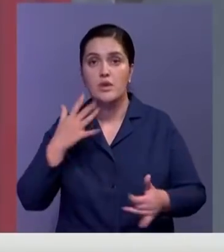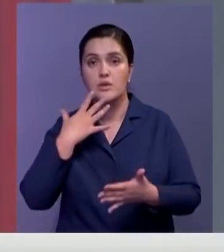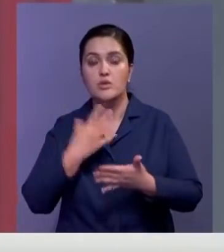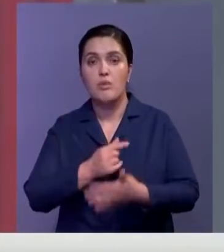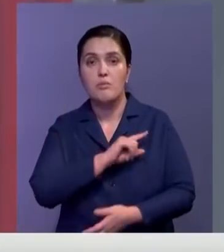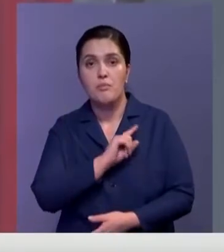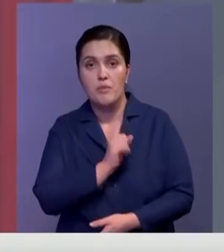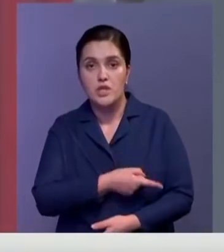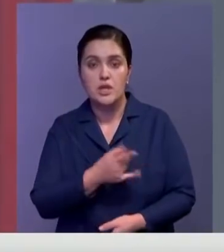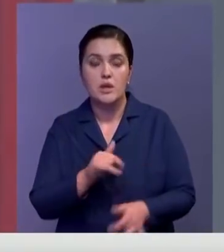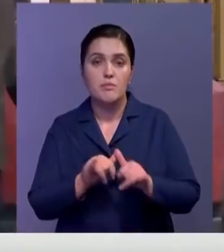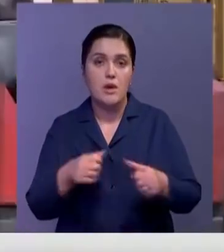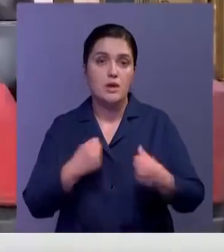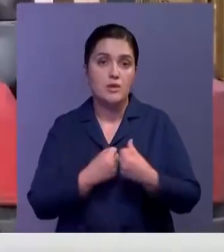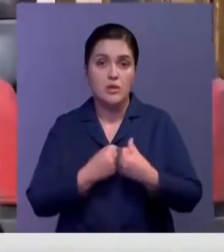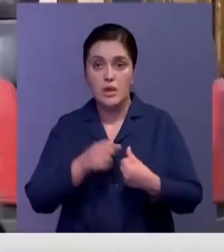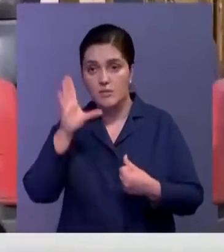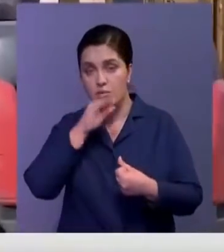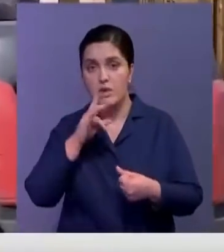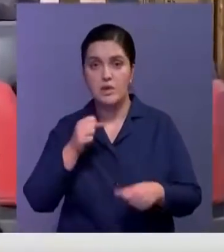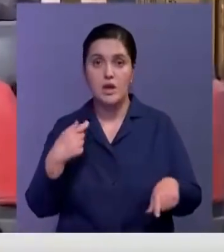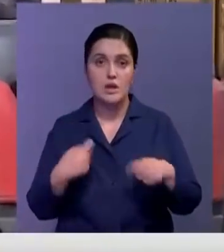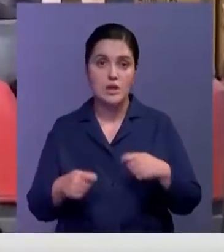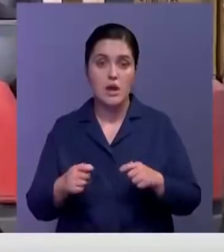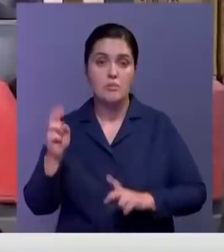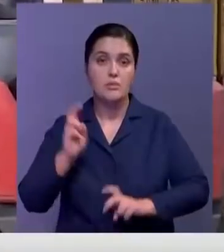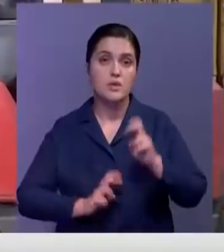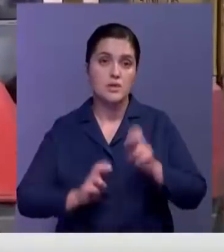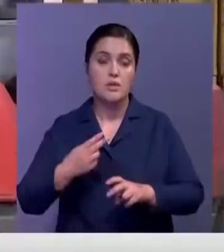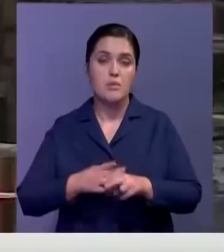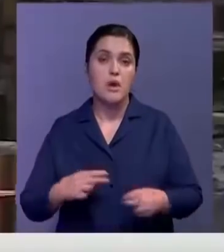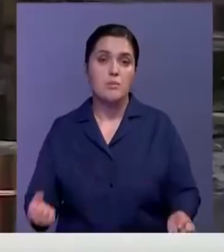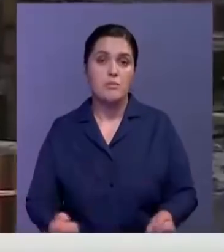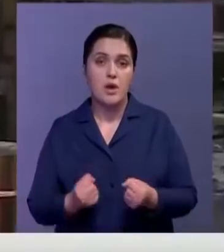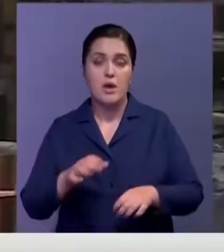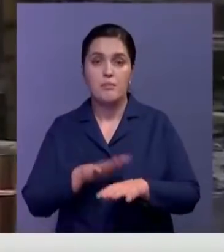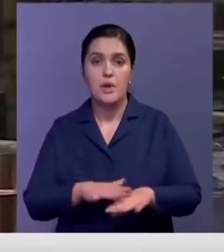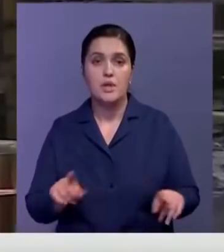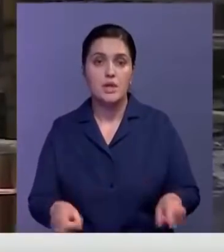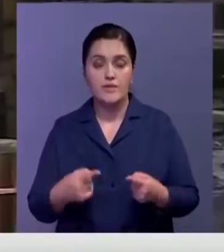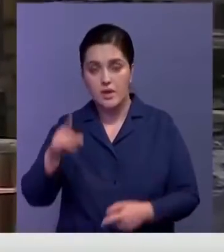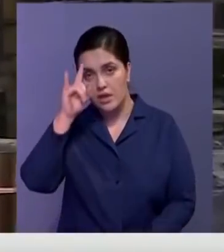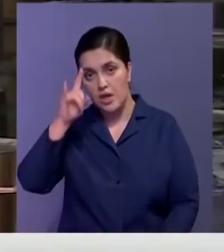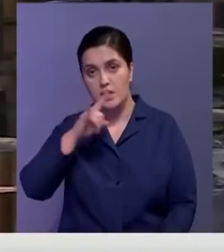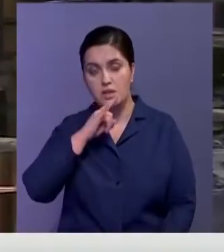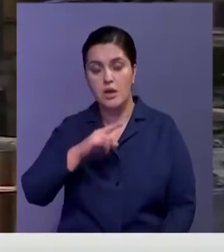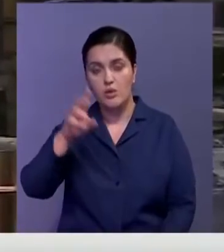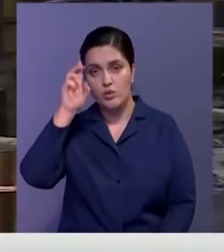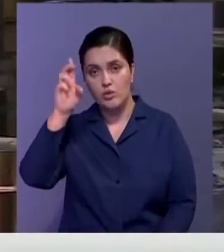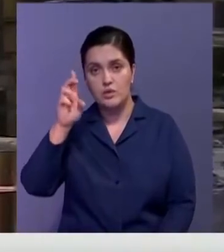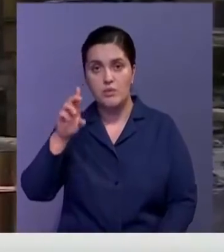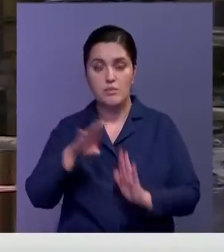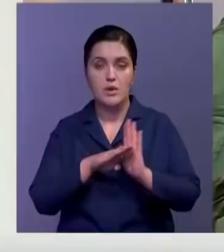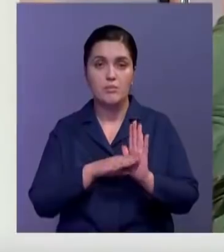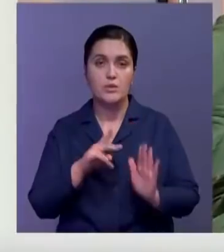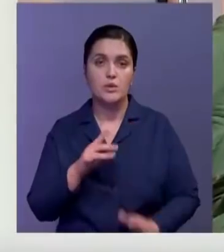рынке предприятие заручилось поддержкой Банка развития Казахстана в рамках госпрограммы «Нурлы Жол». Самый большой инвестиционный проект, который